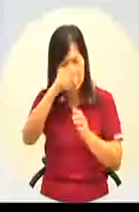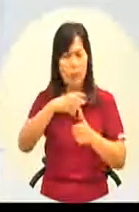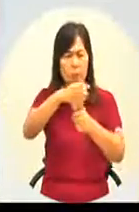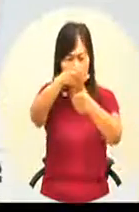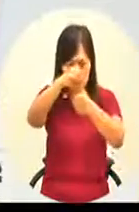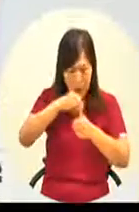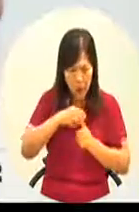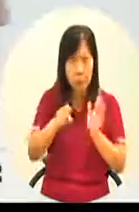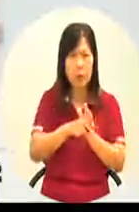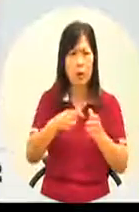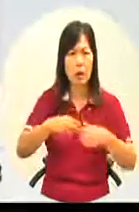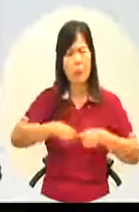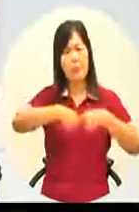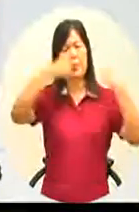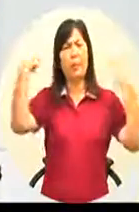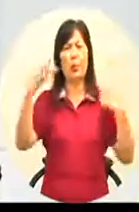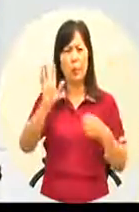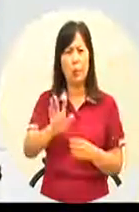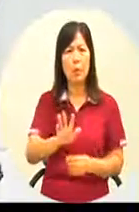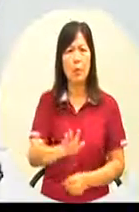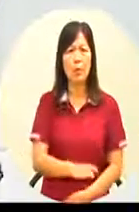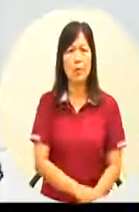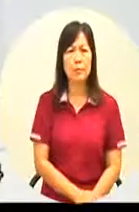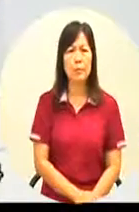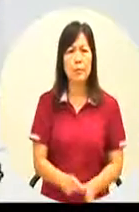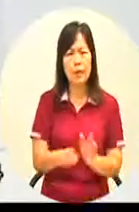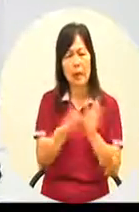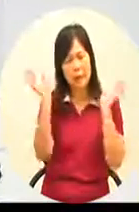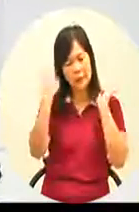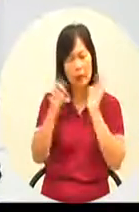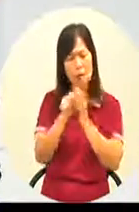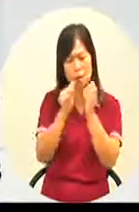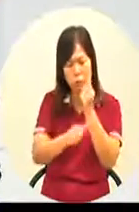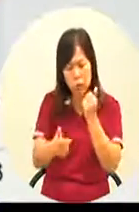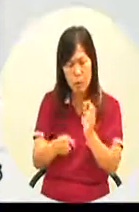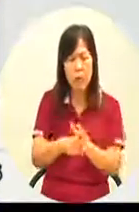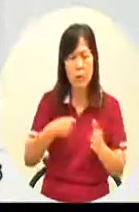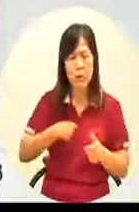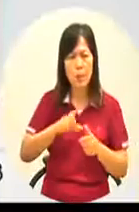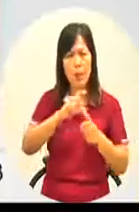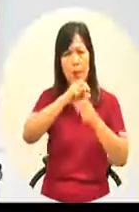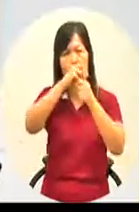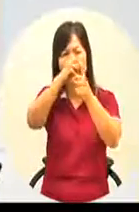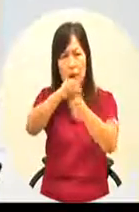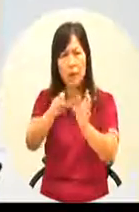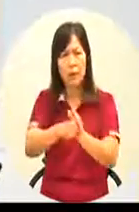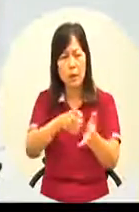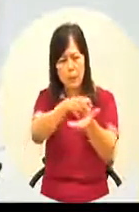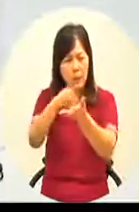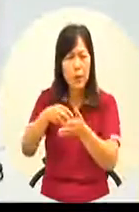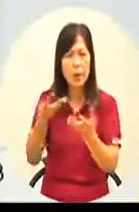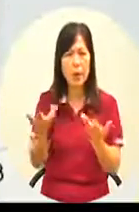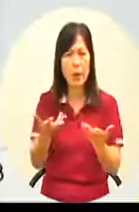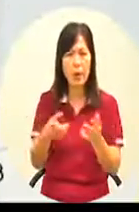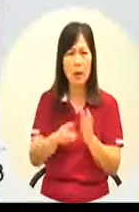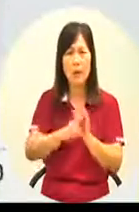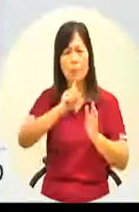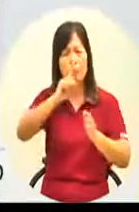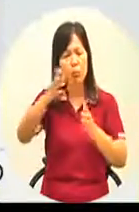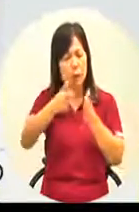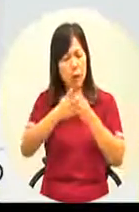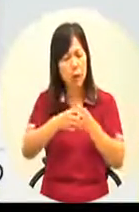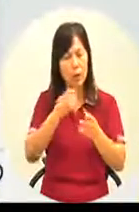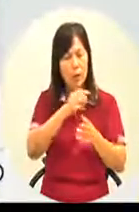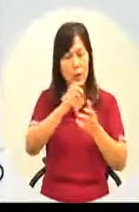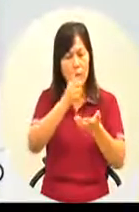来，上衣被人家脱光光，小孩子也生了，你硬要把我送，硬要把我办，这个办了之后要送回去，局长、社